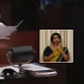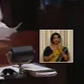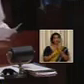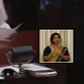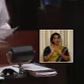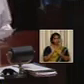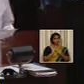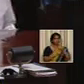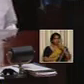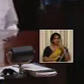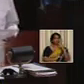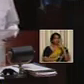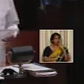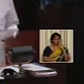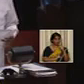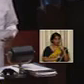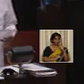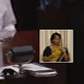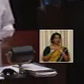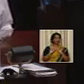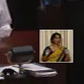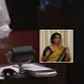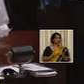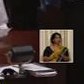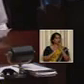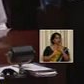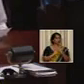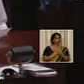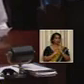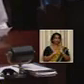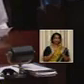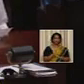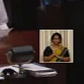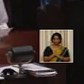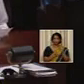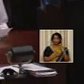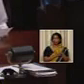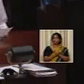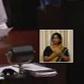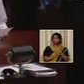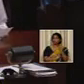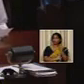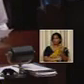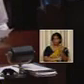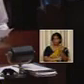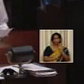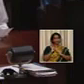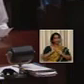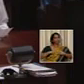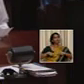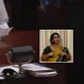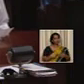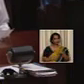පනතේ 170 වෙනි වගන්තියට අනුව කරු අග්‍රාමාත්‍යතුමනි මේ සියලු බලතල ක්‍රියාත්මක